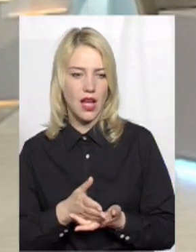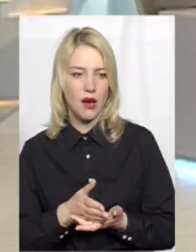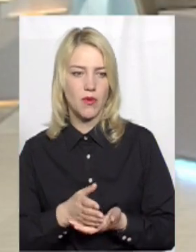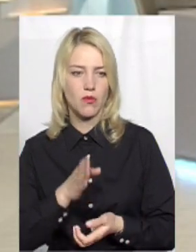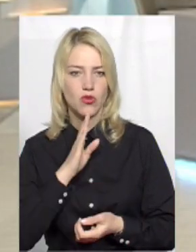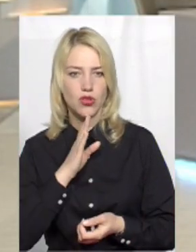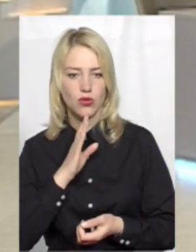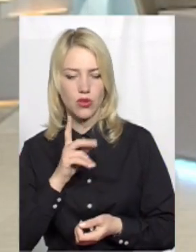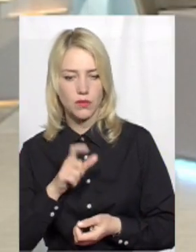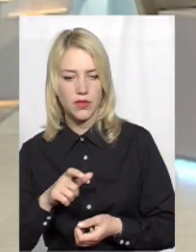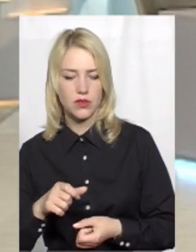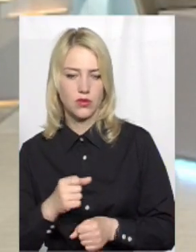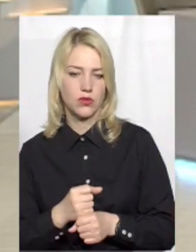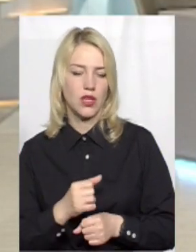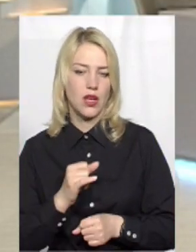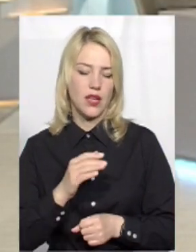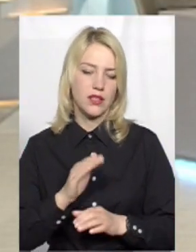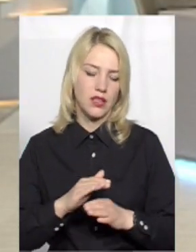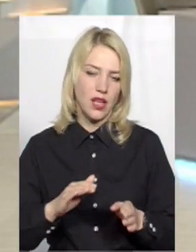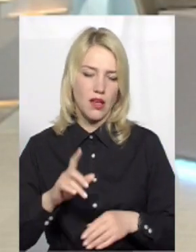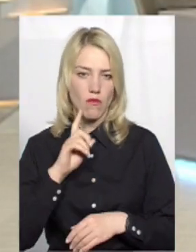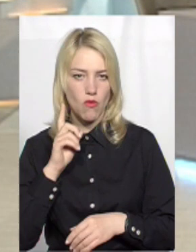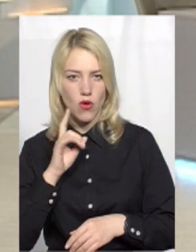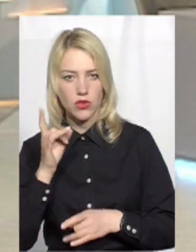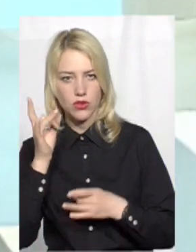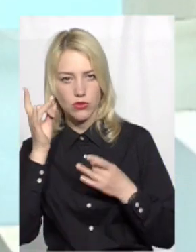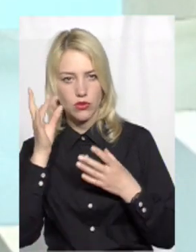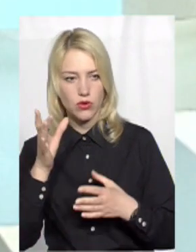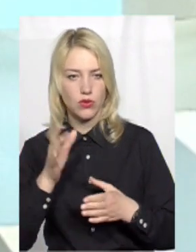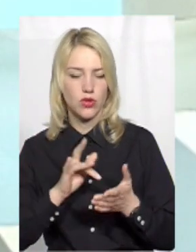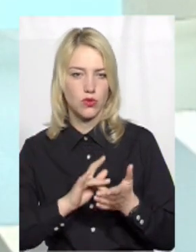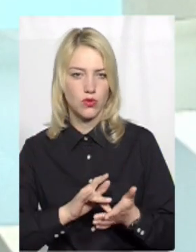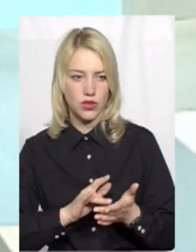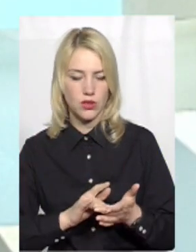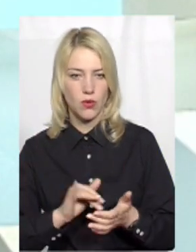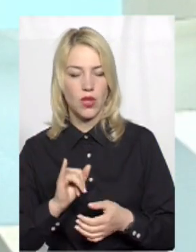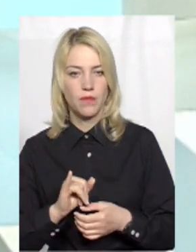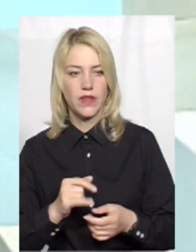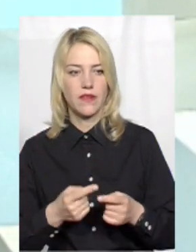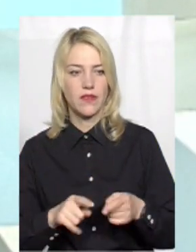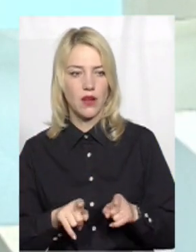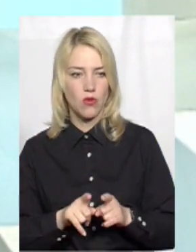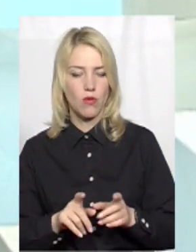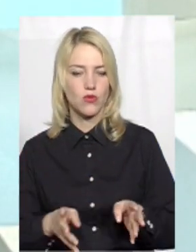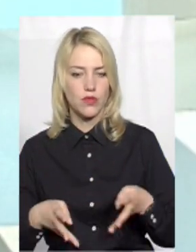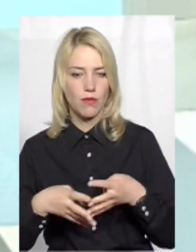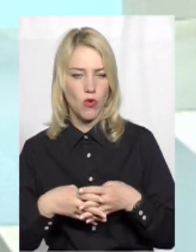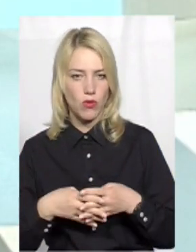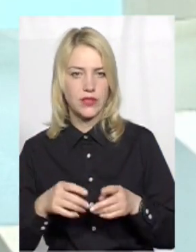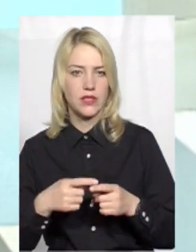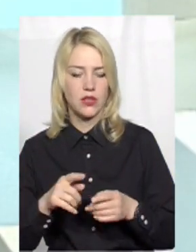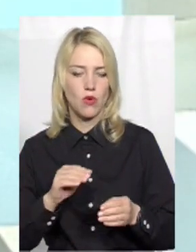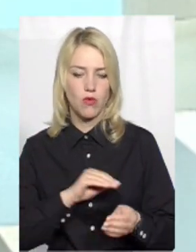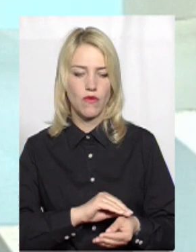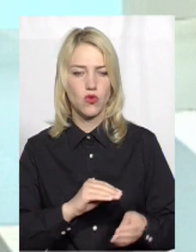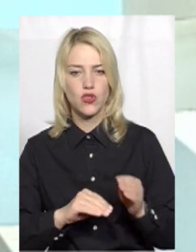там жінок, дітей, молоді, культури, туризму. І в такому симбіозі, доповнюючи